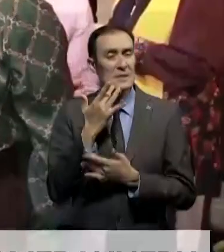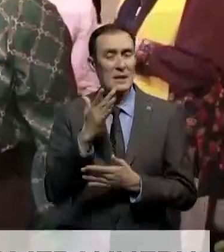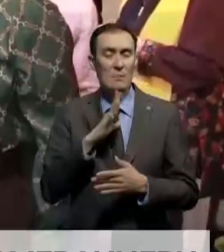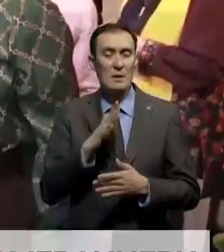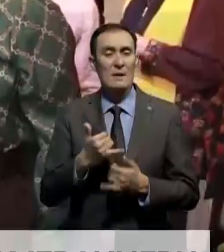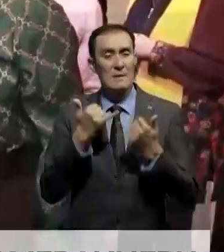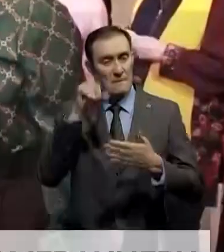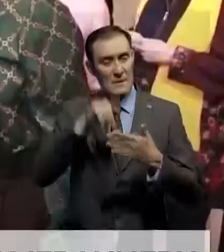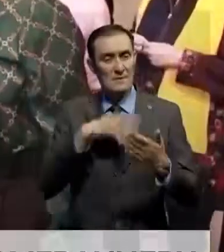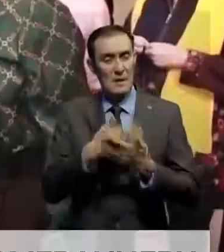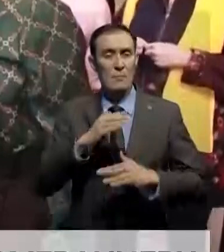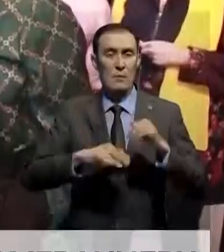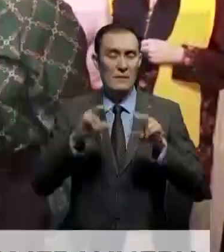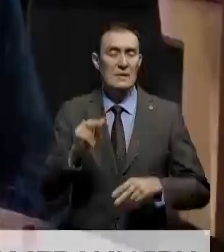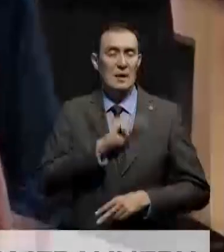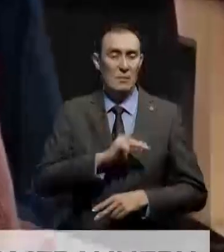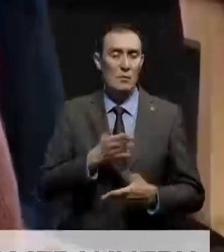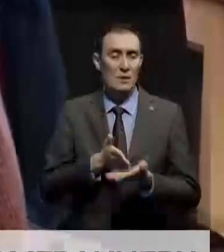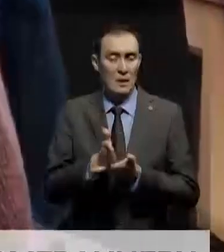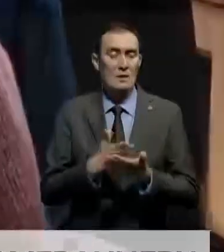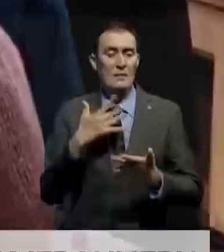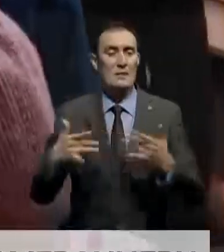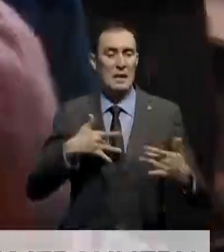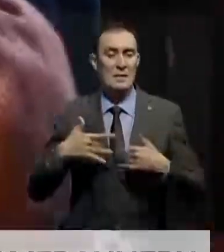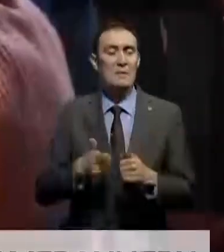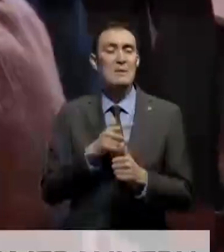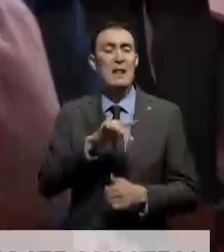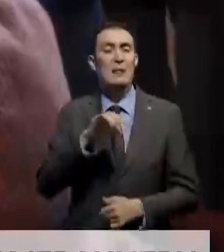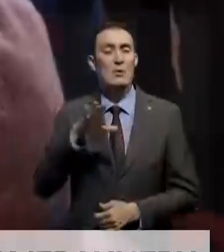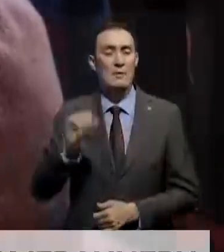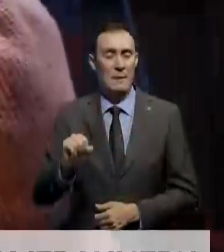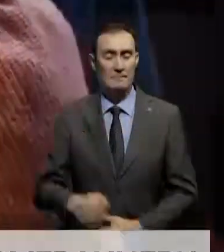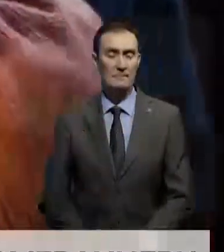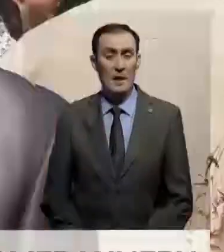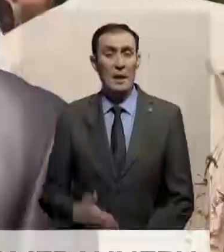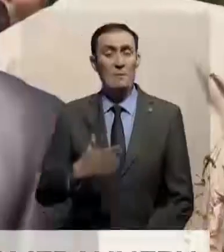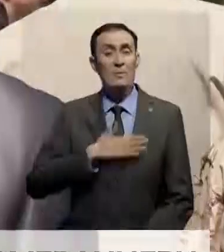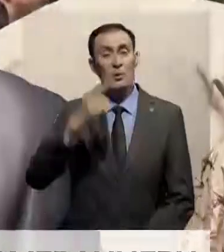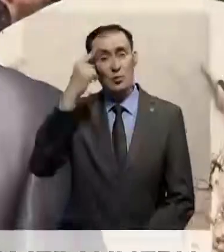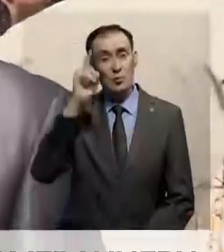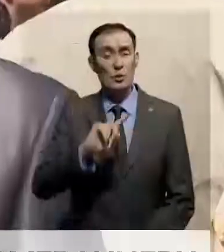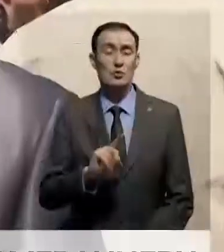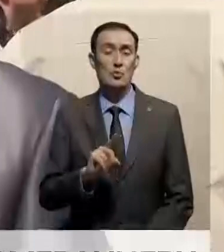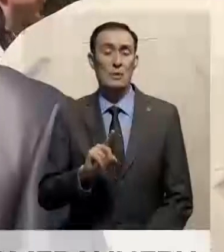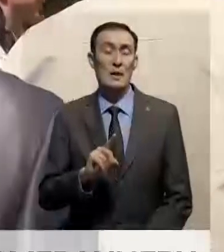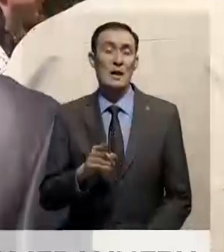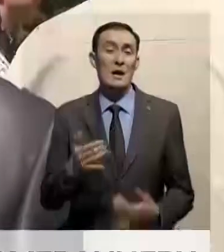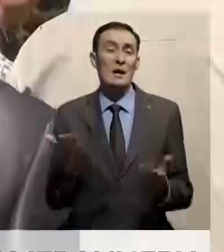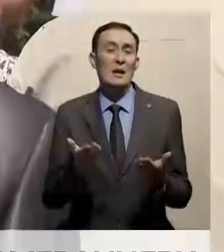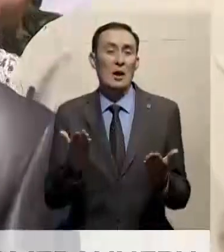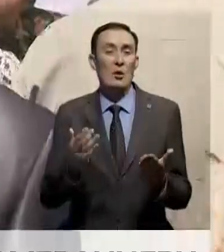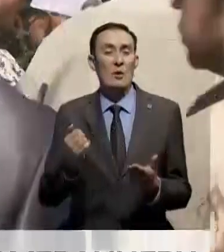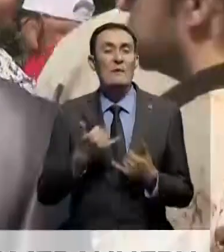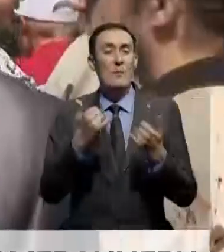оставался верен профессии. Играл в родном для него русском театре драмы имени Лермонтова. Мы думали о том, чтобы как-то